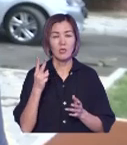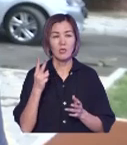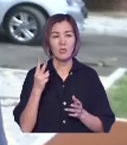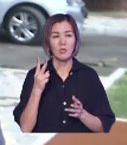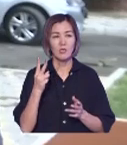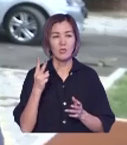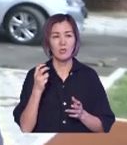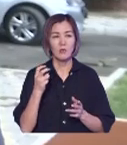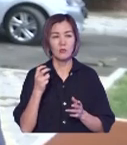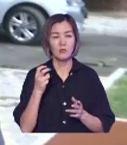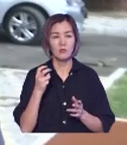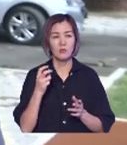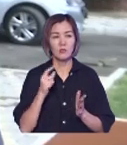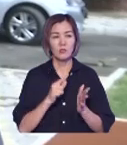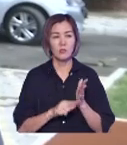274